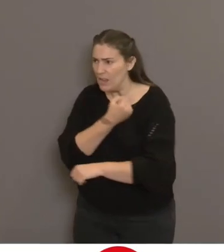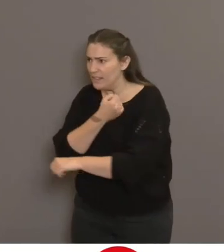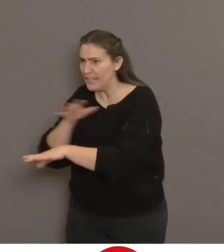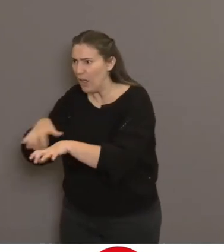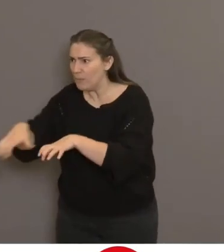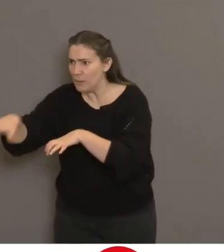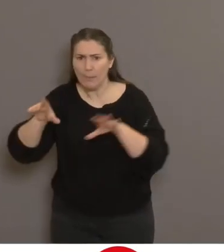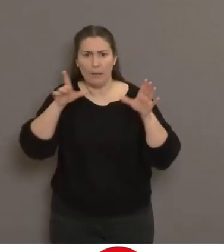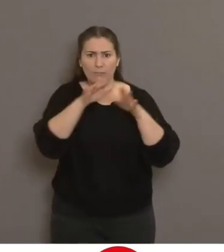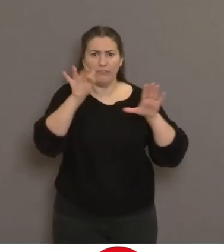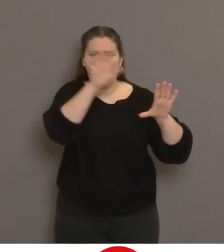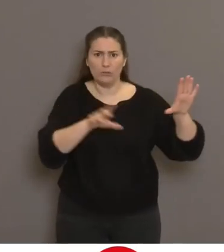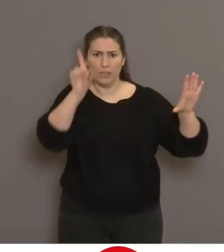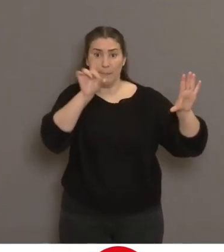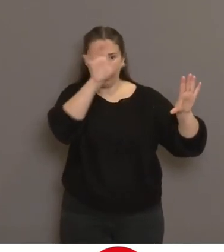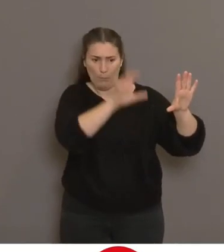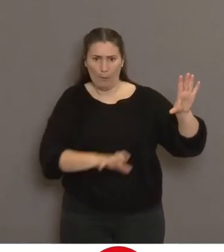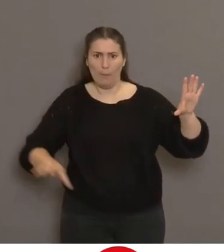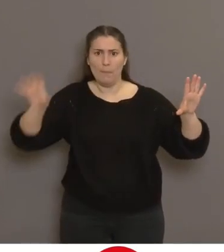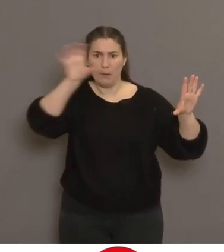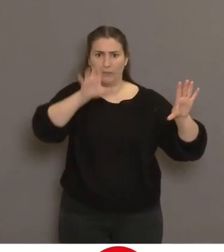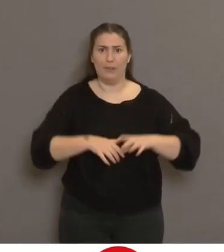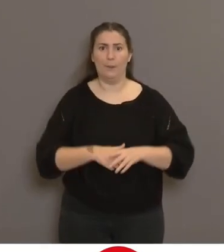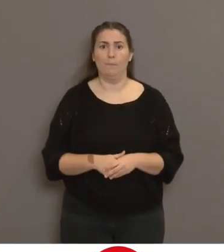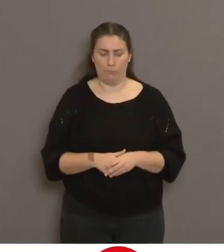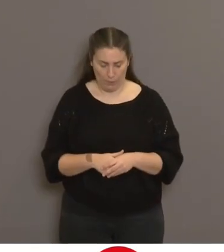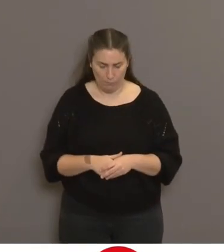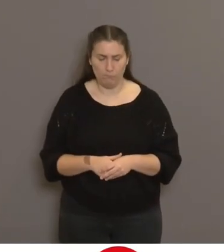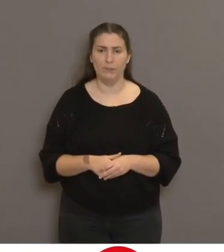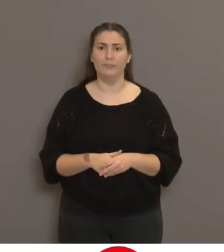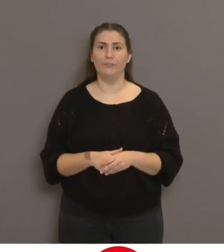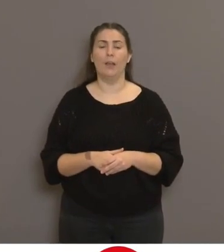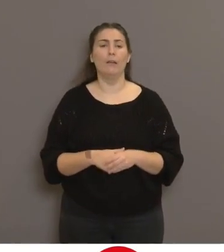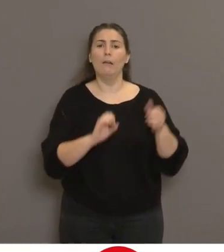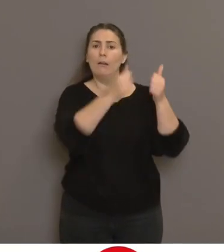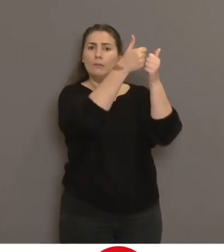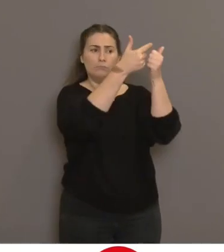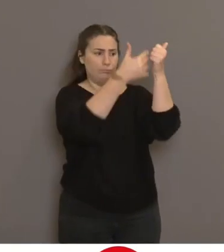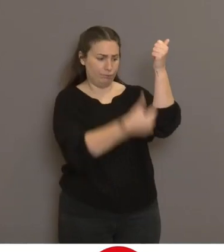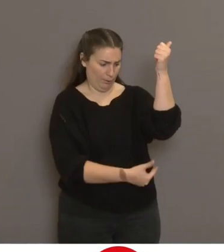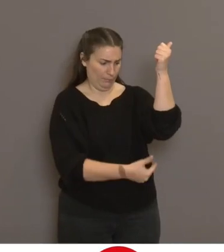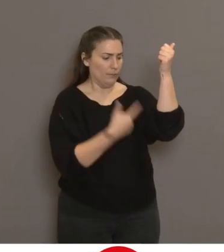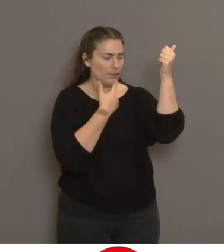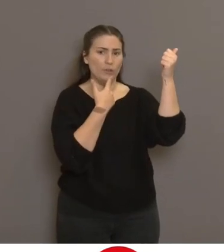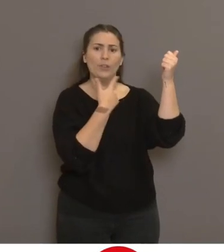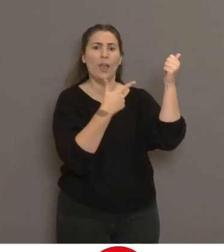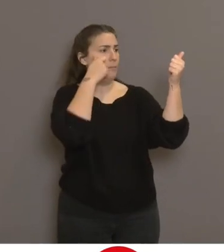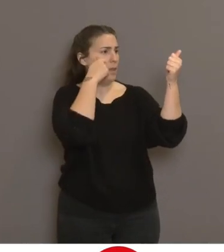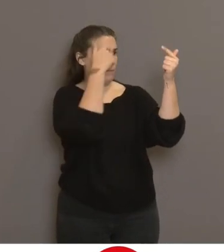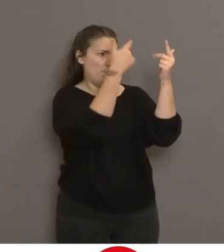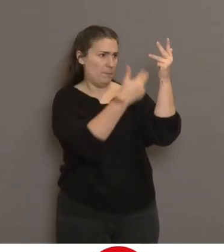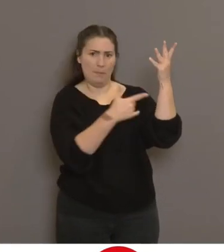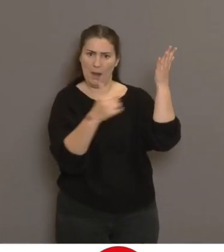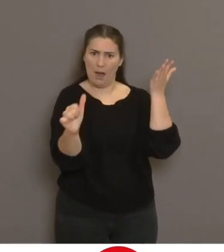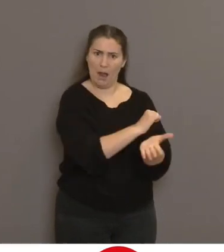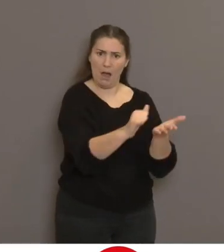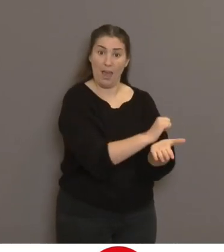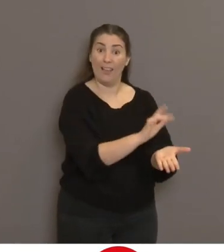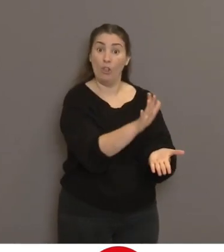départements. Ce classement n'a évidemment pas pour but d'éradiquer les espèces concernées, mais bien de les